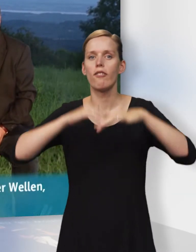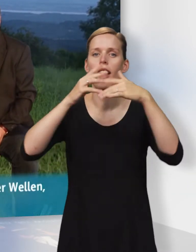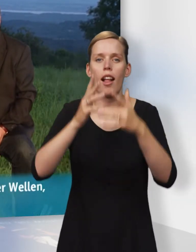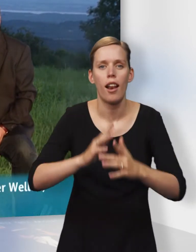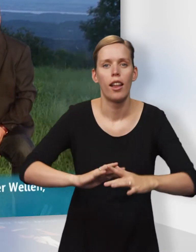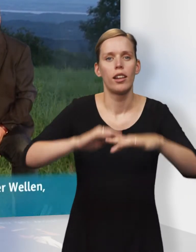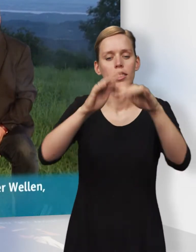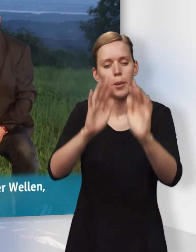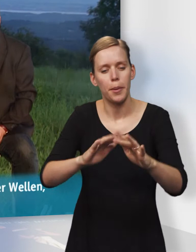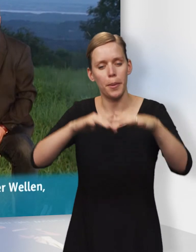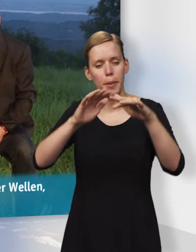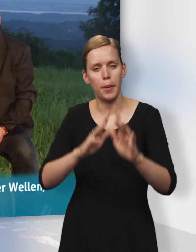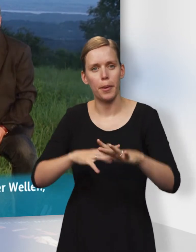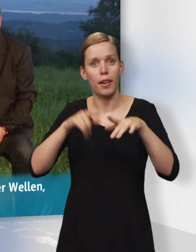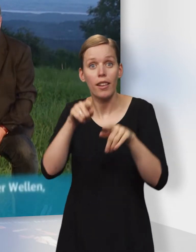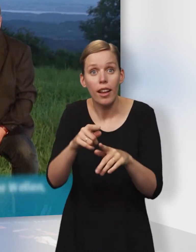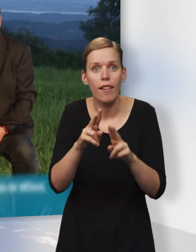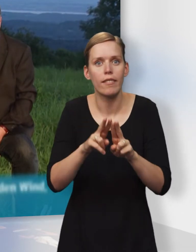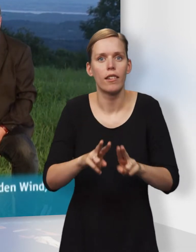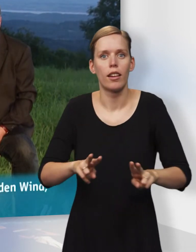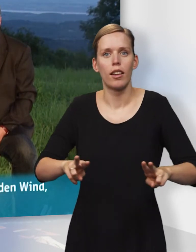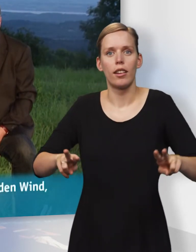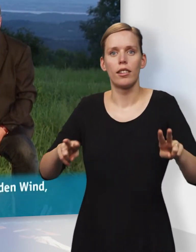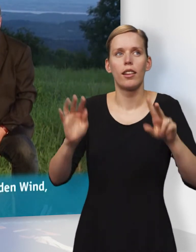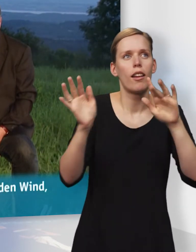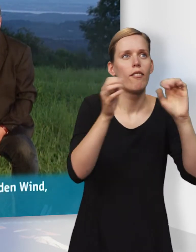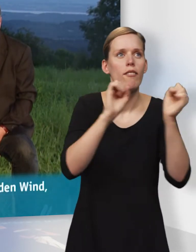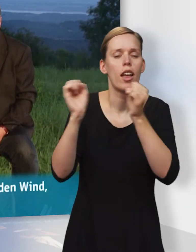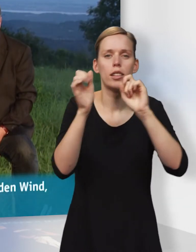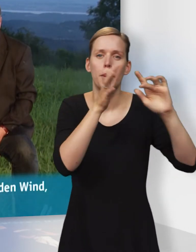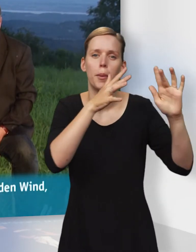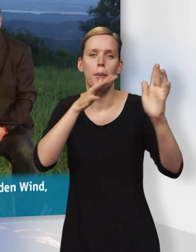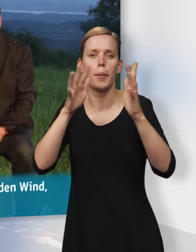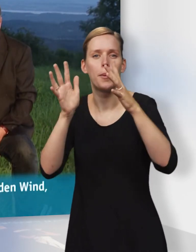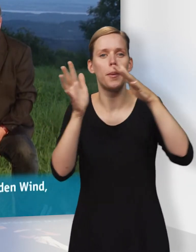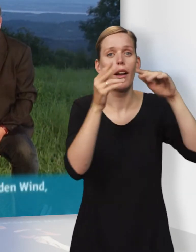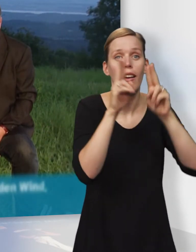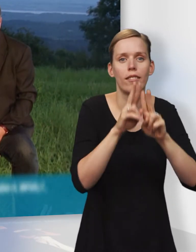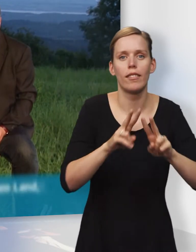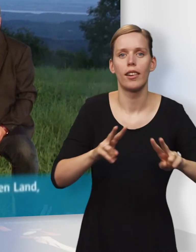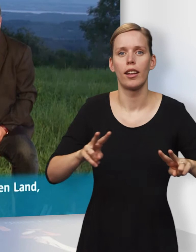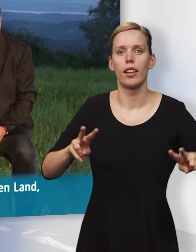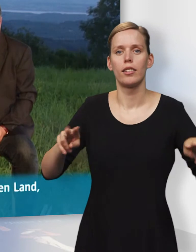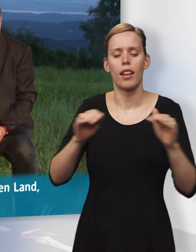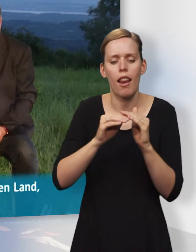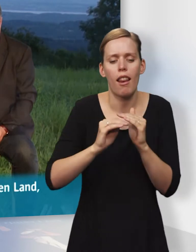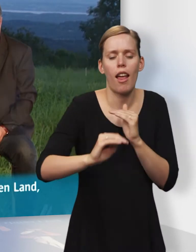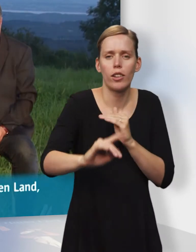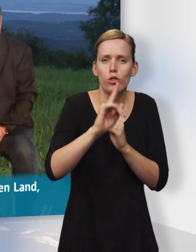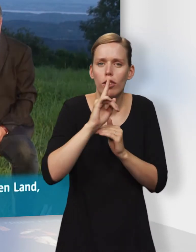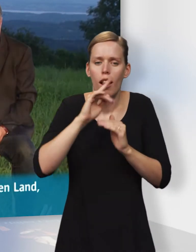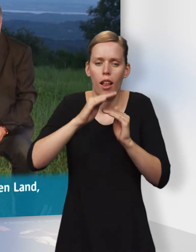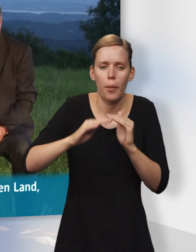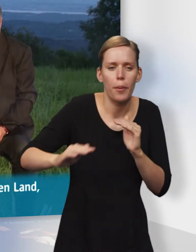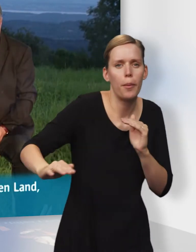Den Frieden im Rauschen der Wellen, den Frieden im schmeichelnden Wind, den